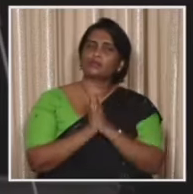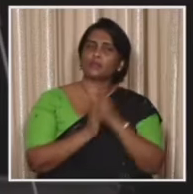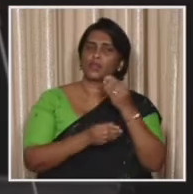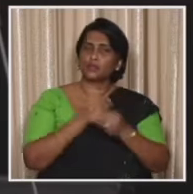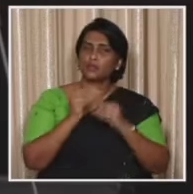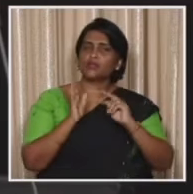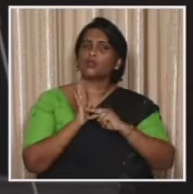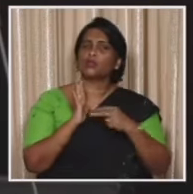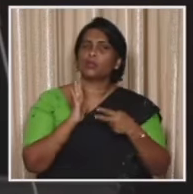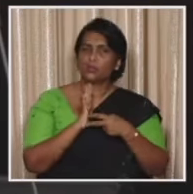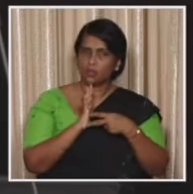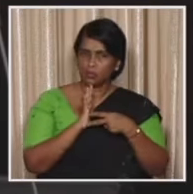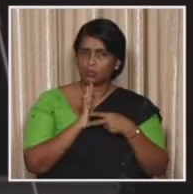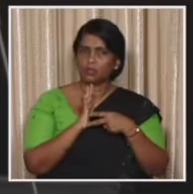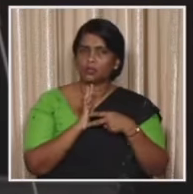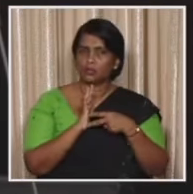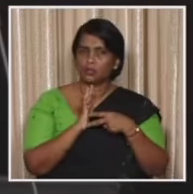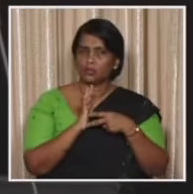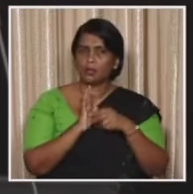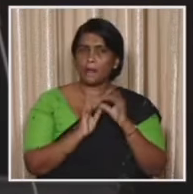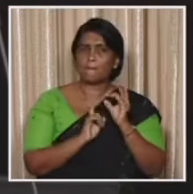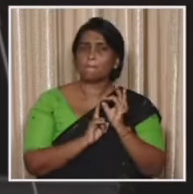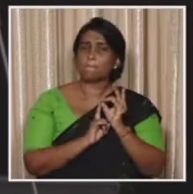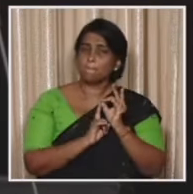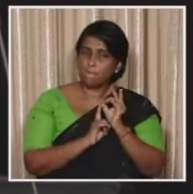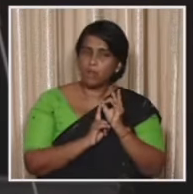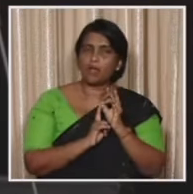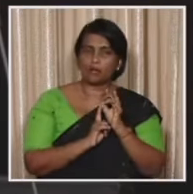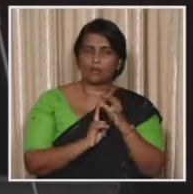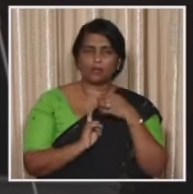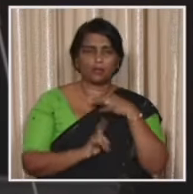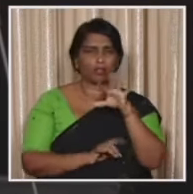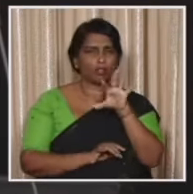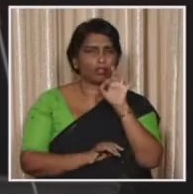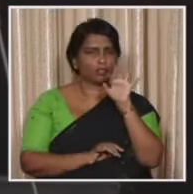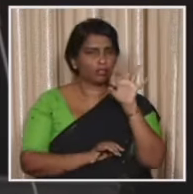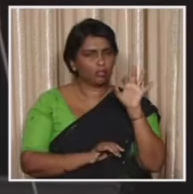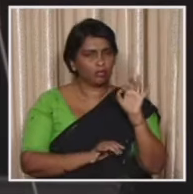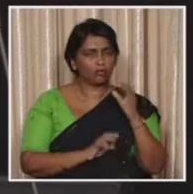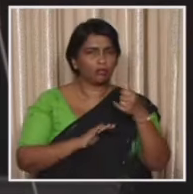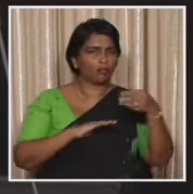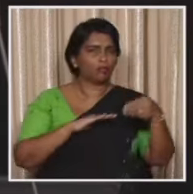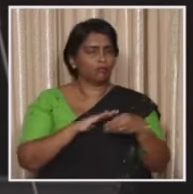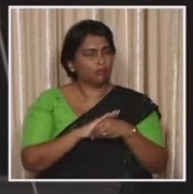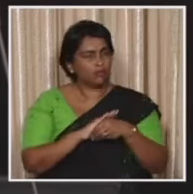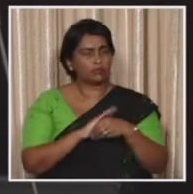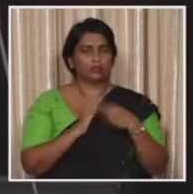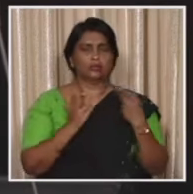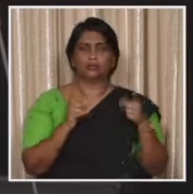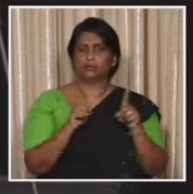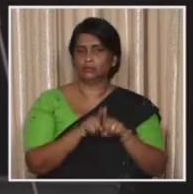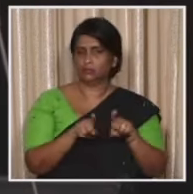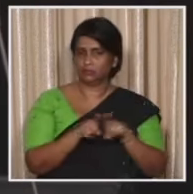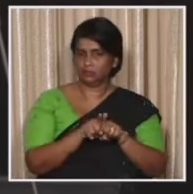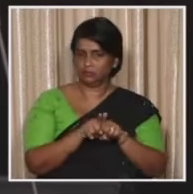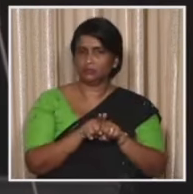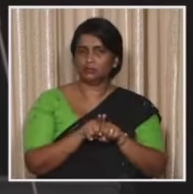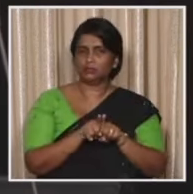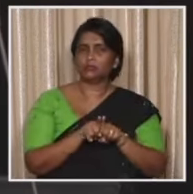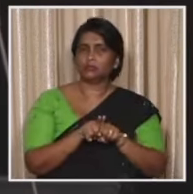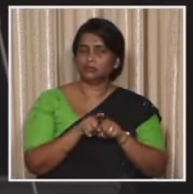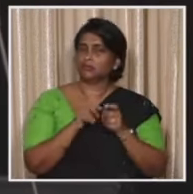ආයෝජන ව්‍යාපෘති පෞද්ගලිකව අපි තෝරපු නැත්තම් කප්පම් මුදල් හෝ කොමිස් මුදල් වලට යට